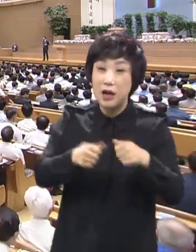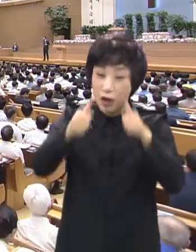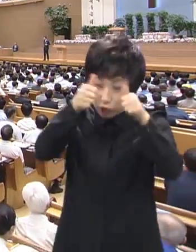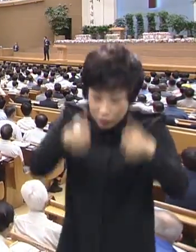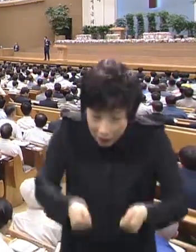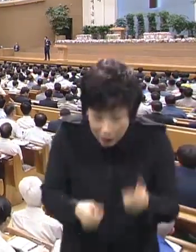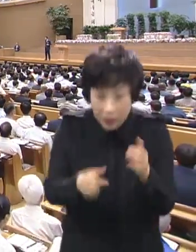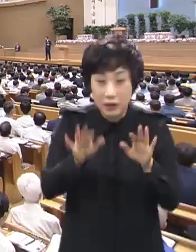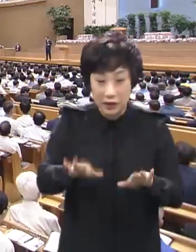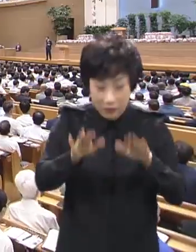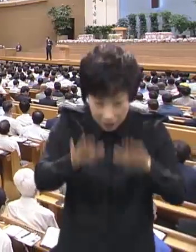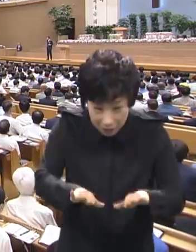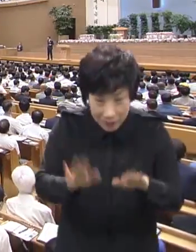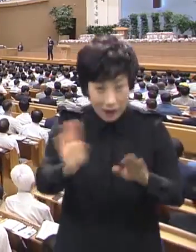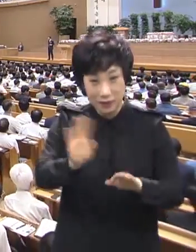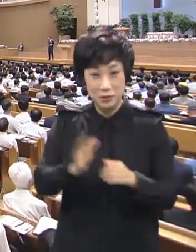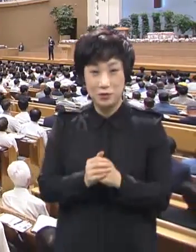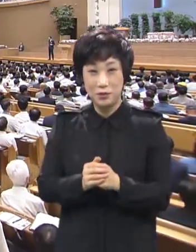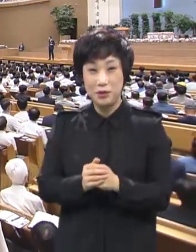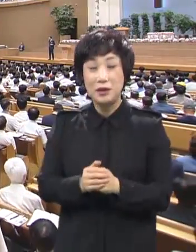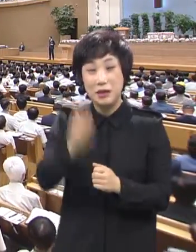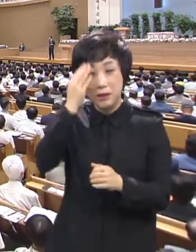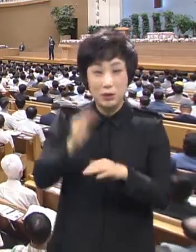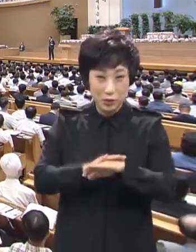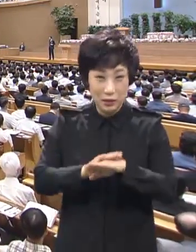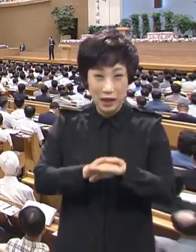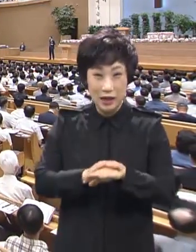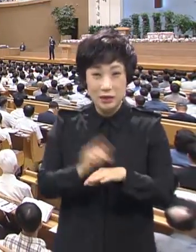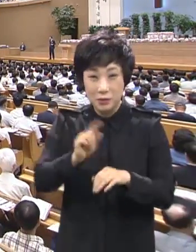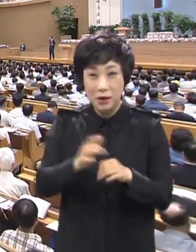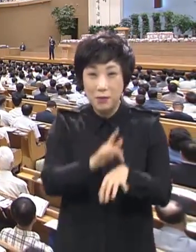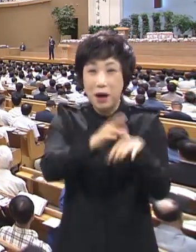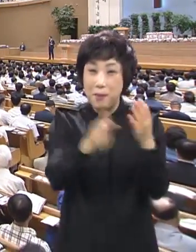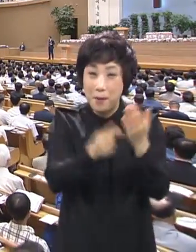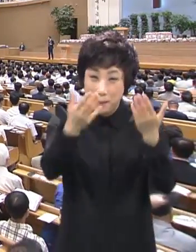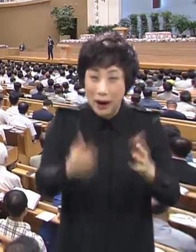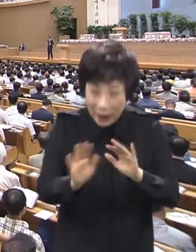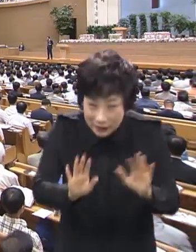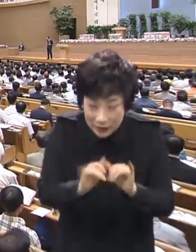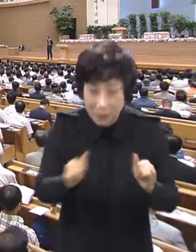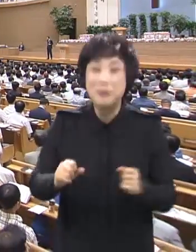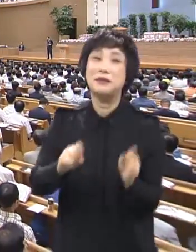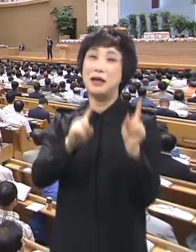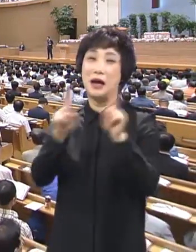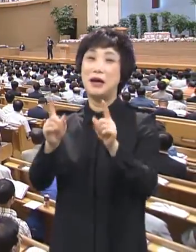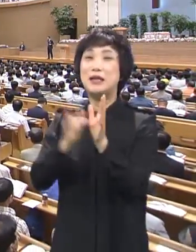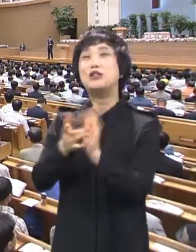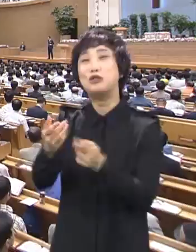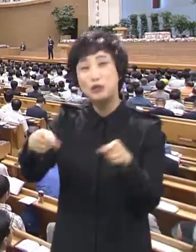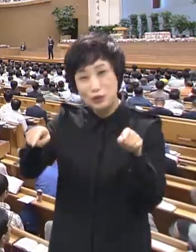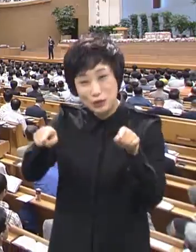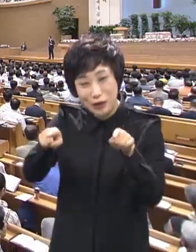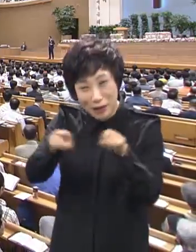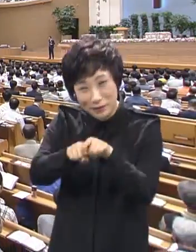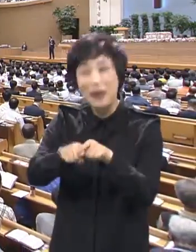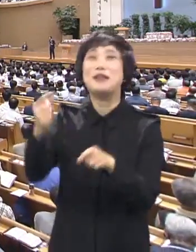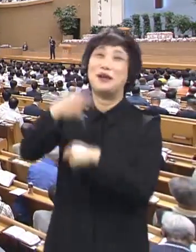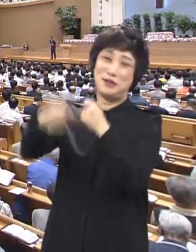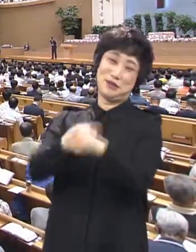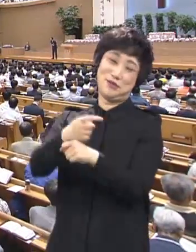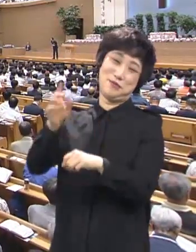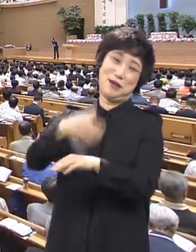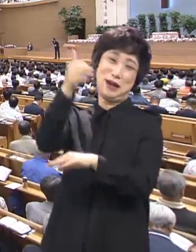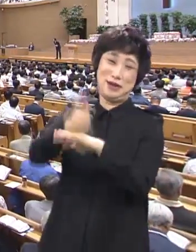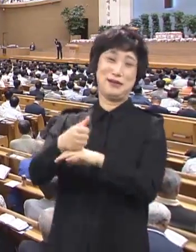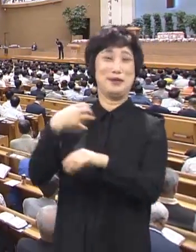그의 우상에게 경배하지도 아니하고 이마와 손에 그의 표를 받지도 아니한 자들이 살아서 그리스도로 더불어 천년 동안